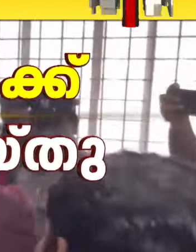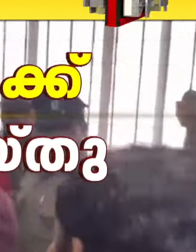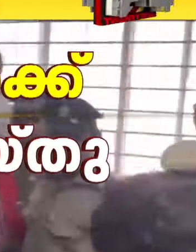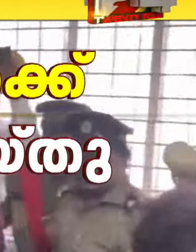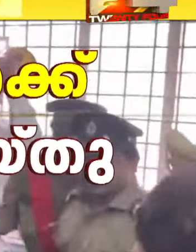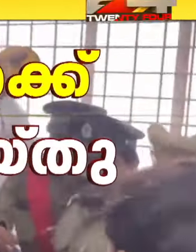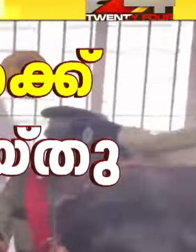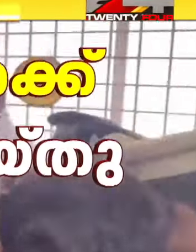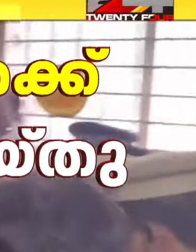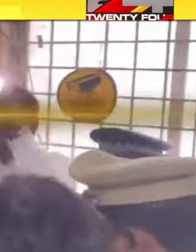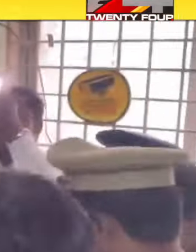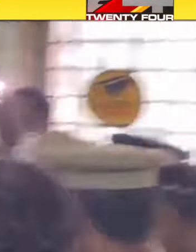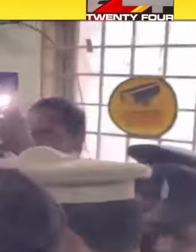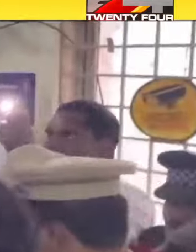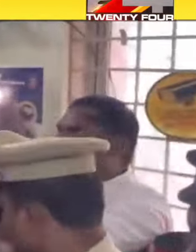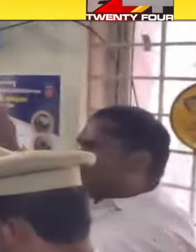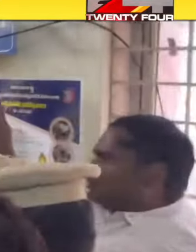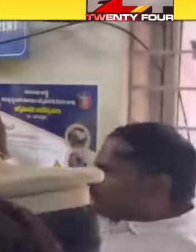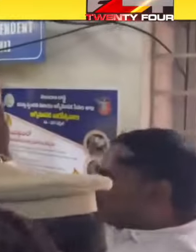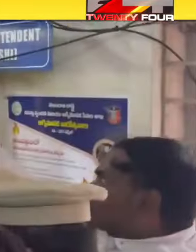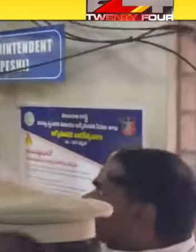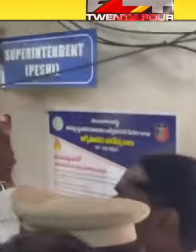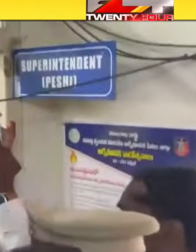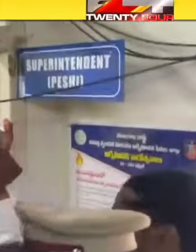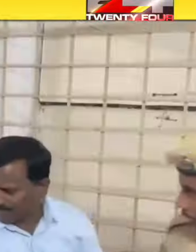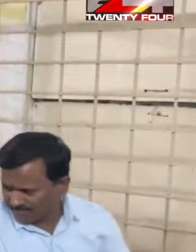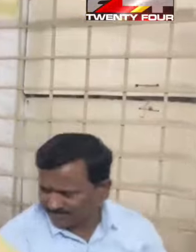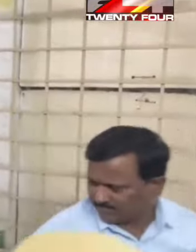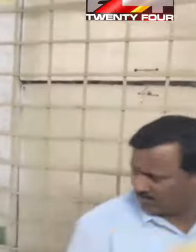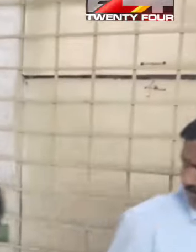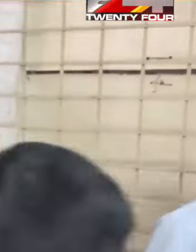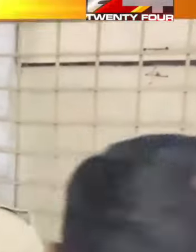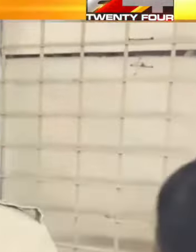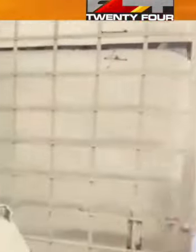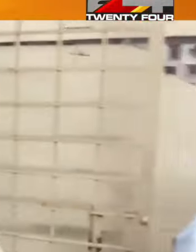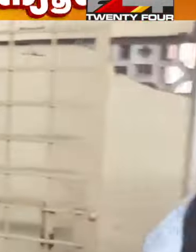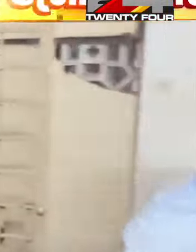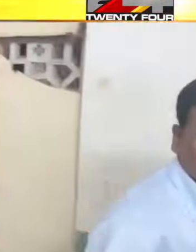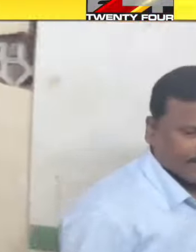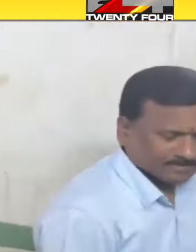റിമാൻഡിലാക്കിയെന്ന വാർത്തയാണ് കഴിഞ്ഞ മണിക്കൂറിൽ പുറത്തു വന്നിരിക്കുന്നത്. എന്താണ് കോടതിയുടെ നിരീക്ഷണം?